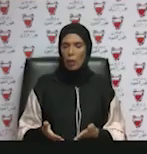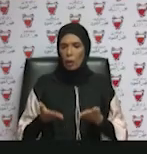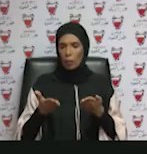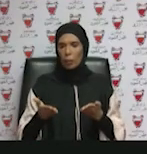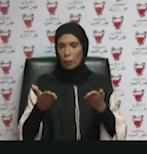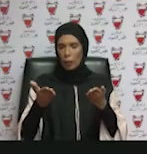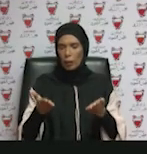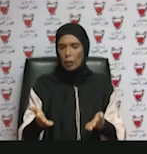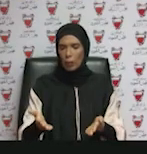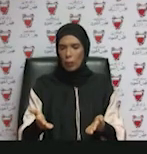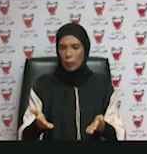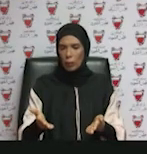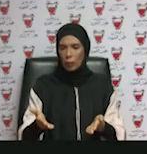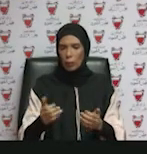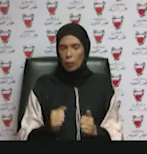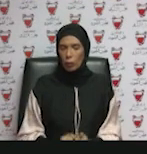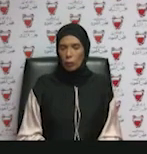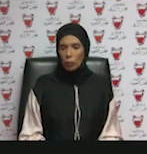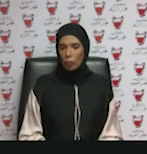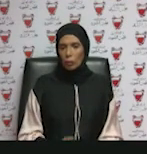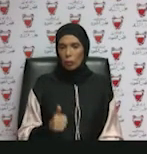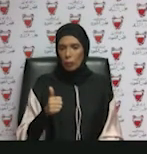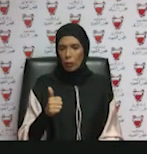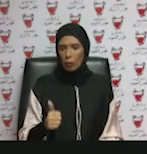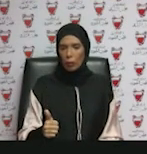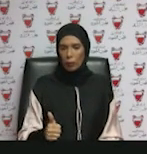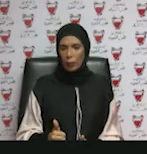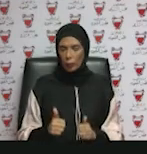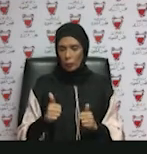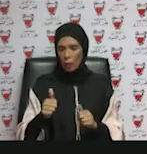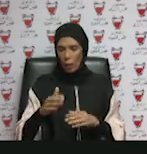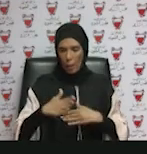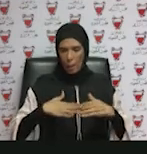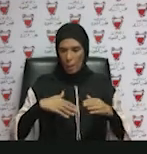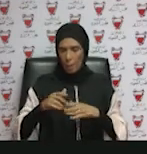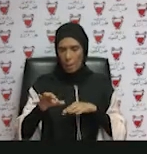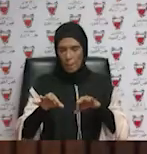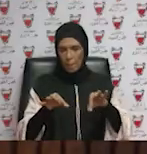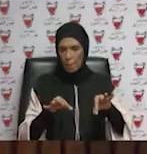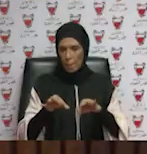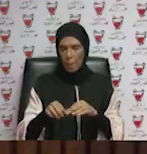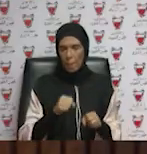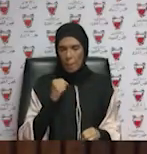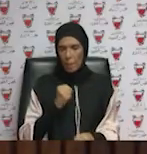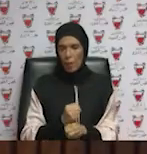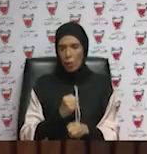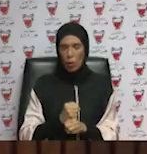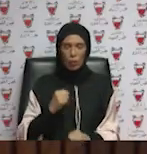في المملكة عن طريق توفير الإعداد الفني العملي